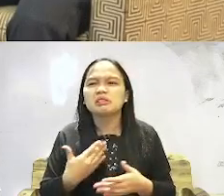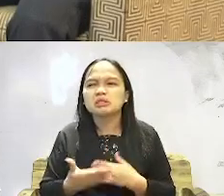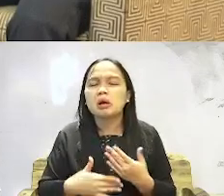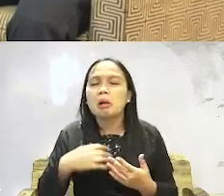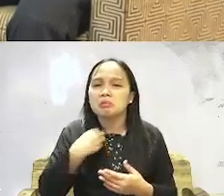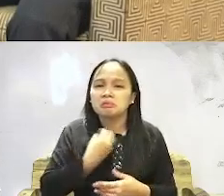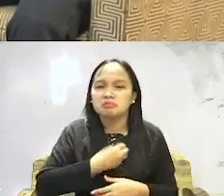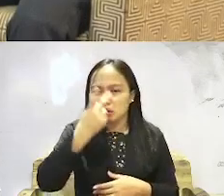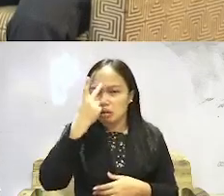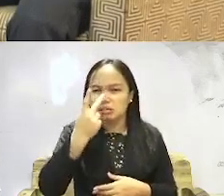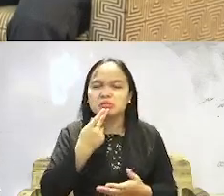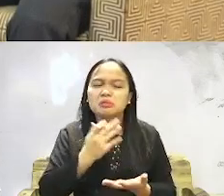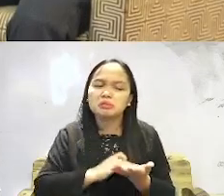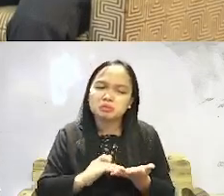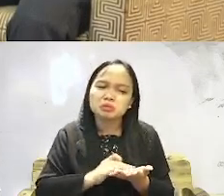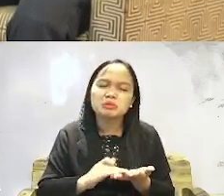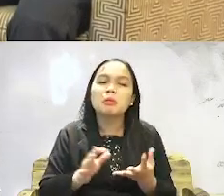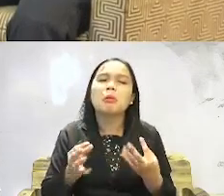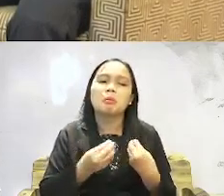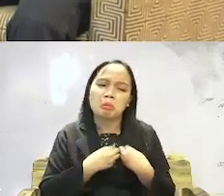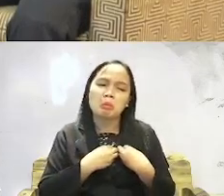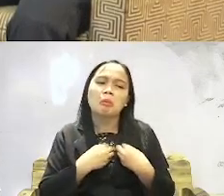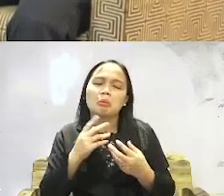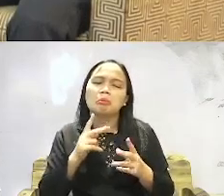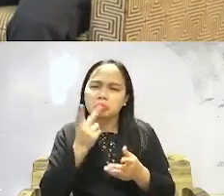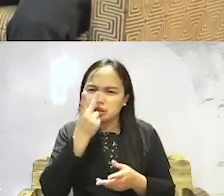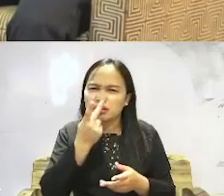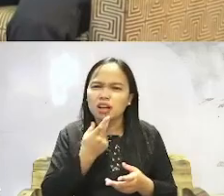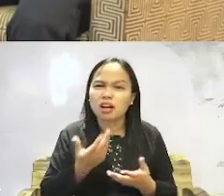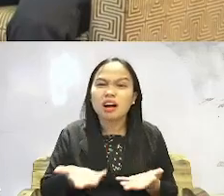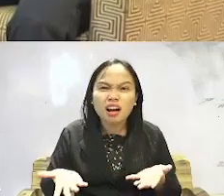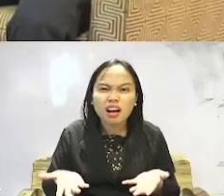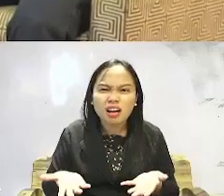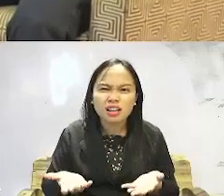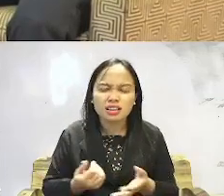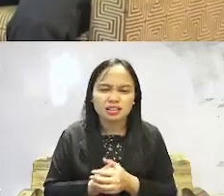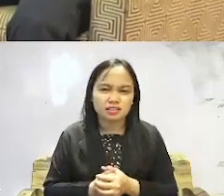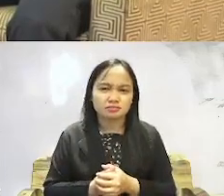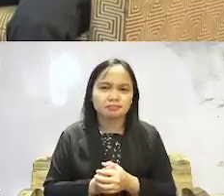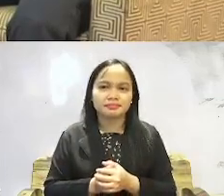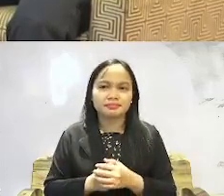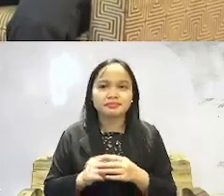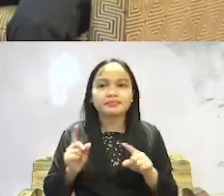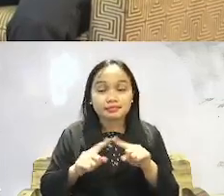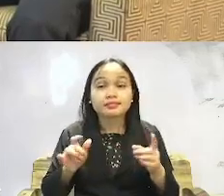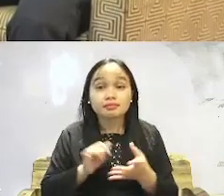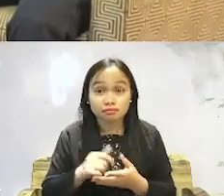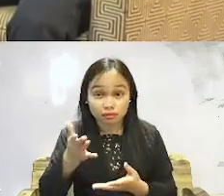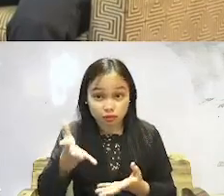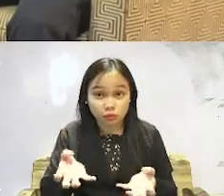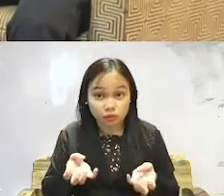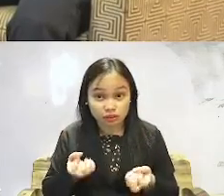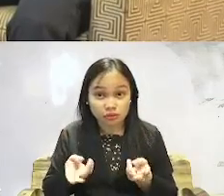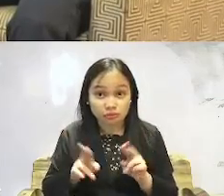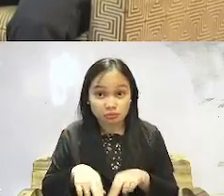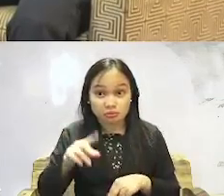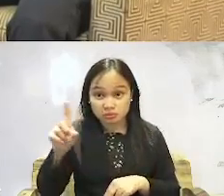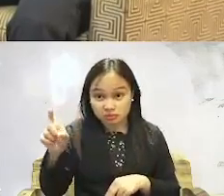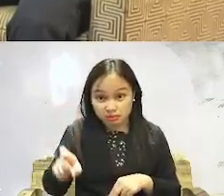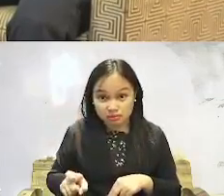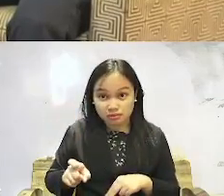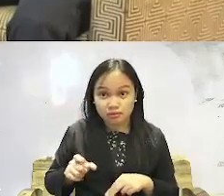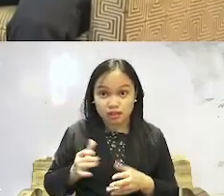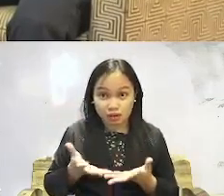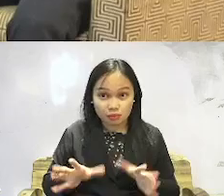parents natin. Tatanggapin din naman tayo ni pastor. Ay, patay. Hahayaan mo pa ba na maging ganun ang buhay natin, team